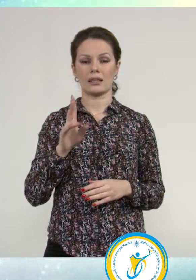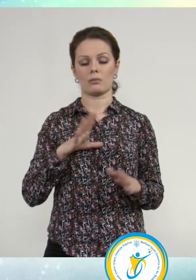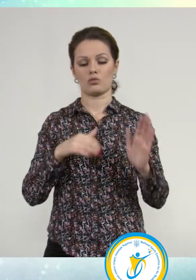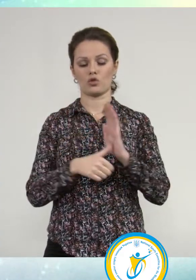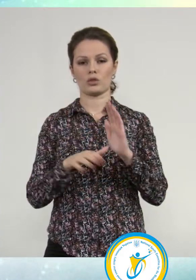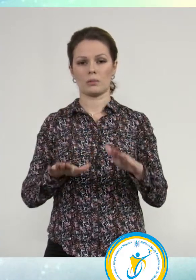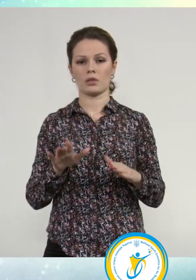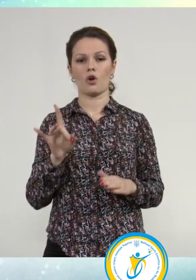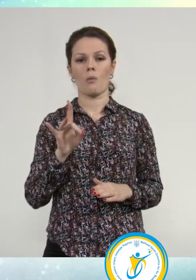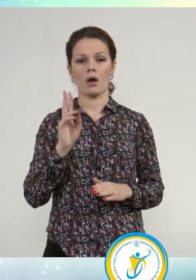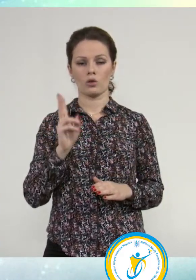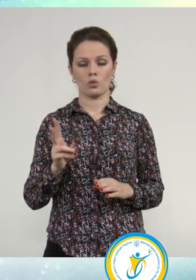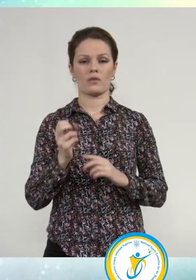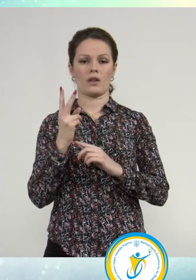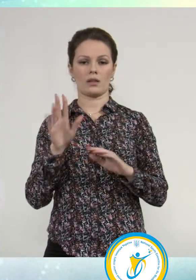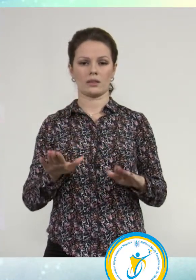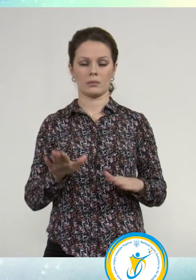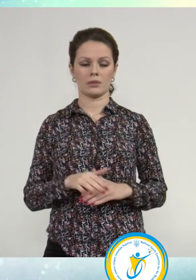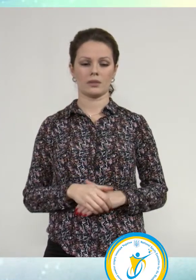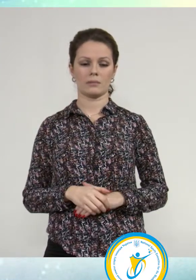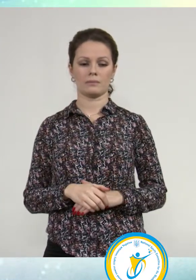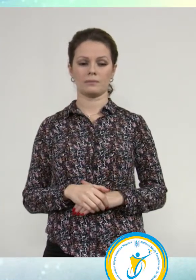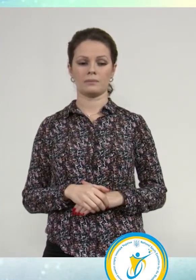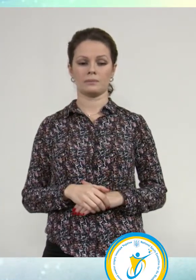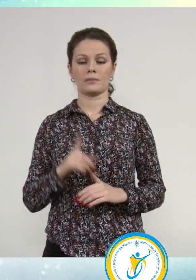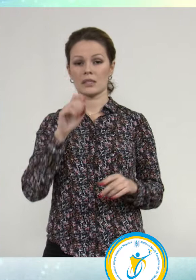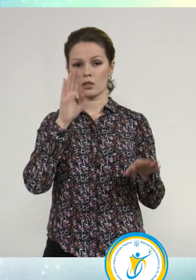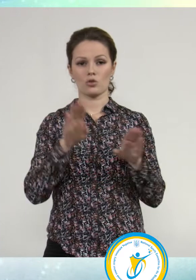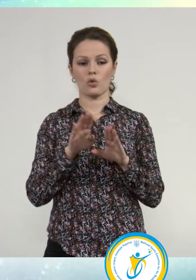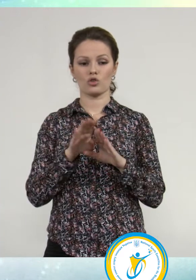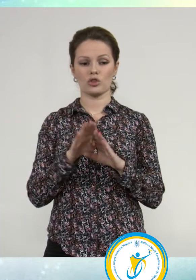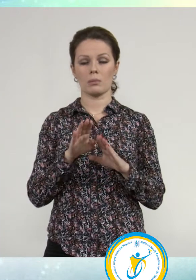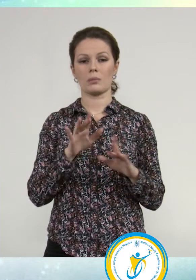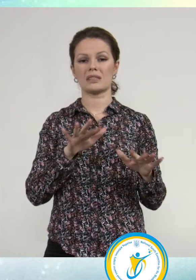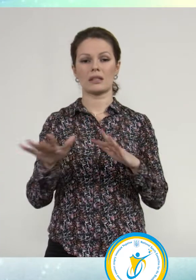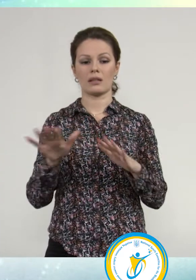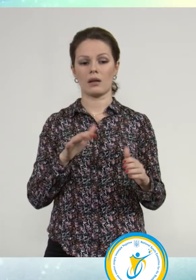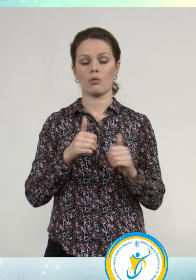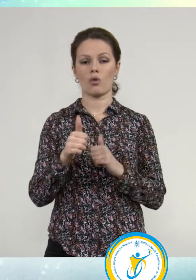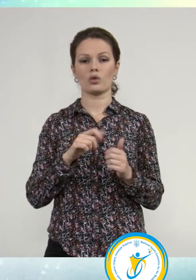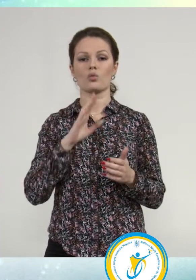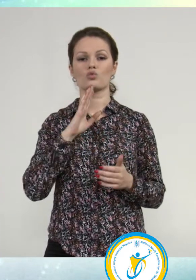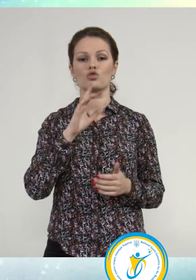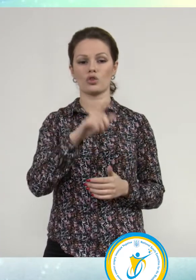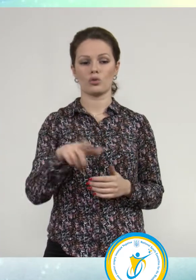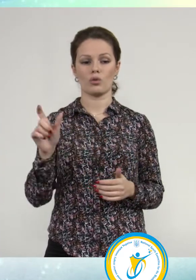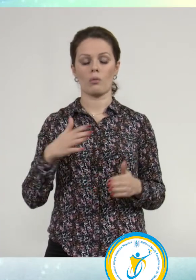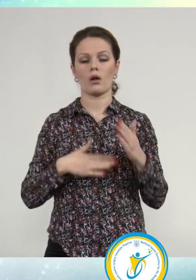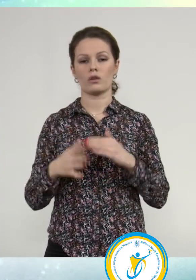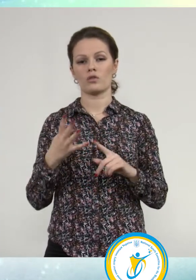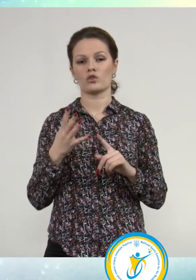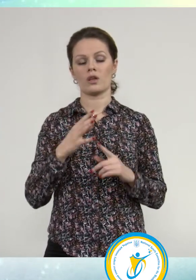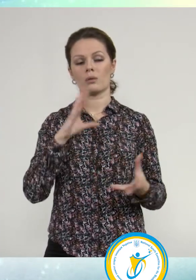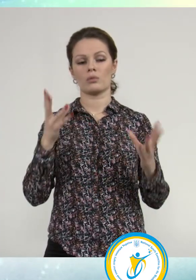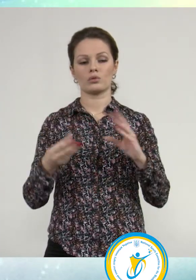Сергій Романюк – 12-тим. За схожим сценарієм пройшла гонка у цьому ж класі і у жінок. Порадувала 4-тим